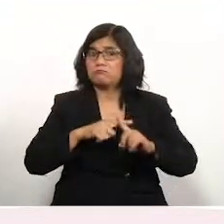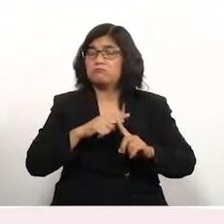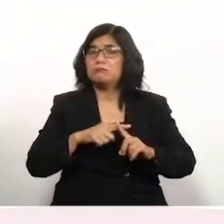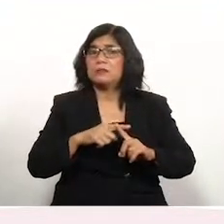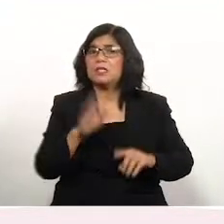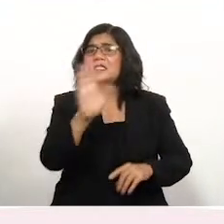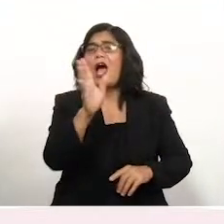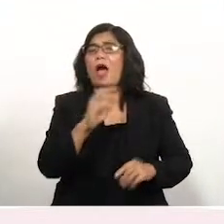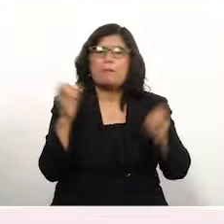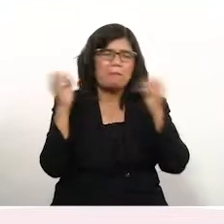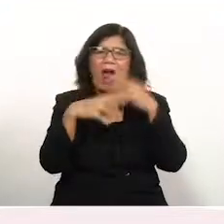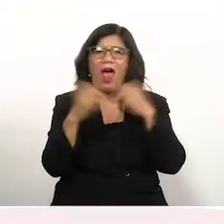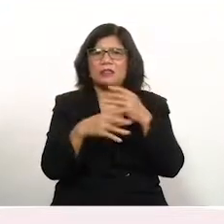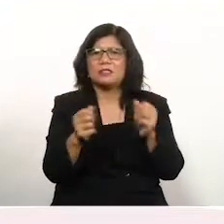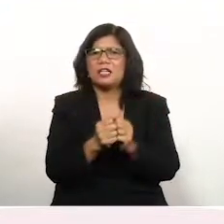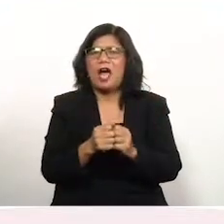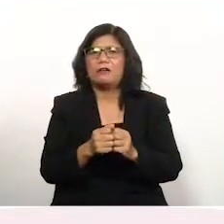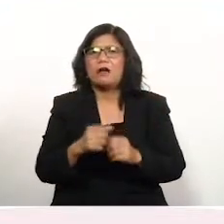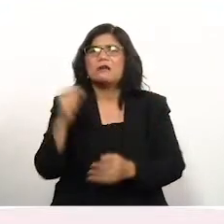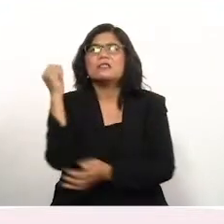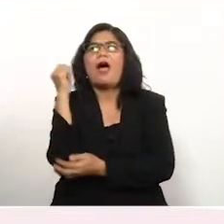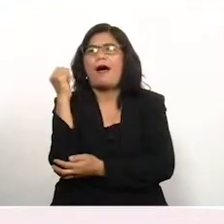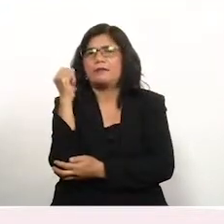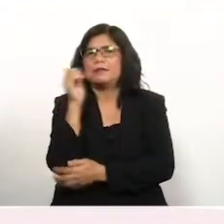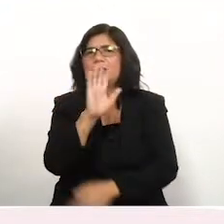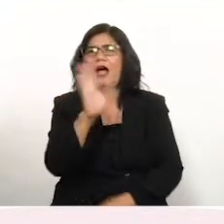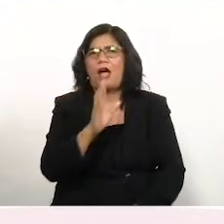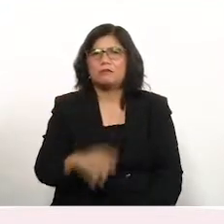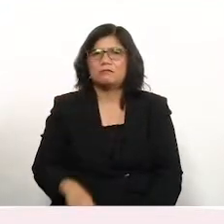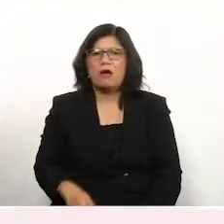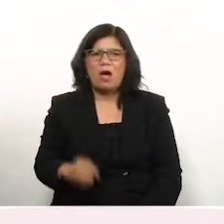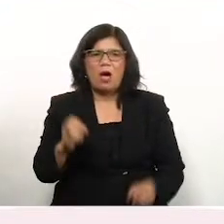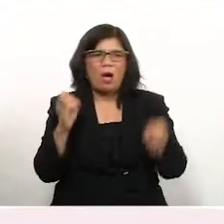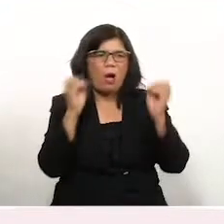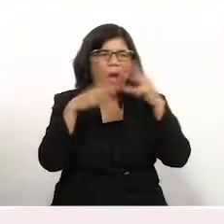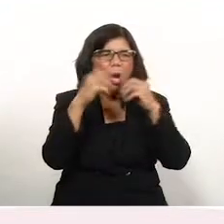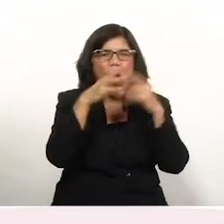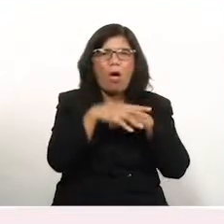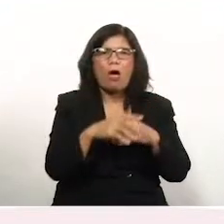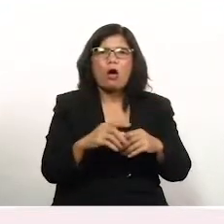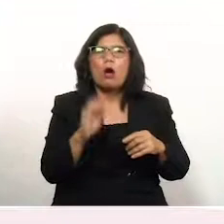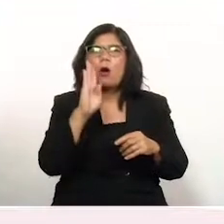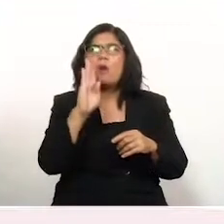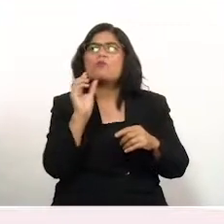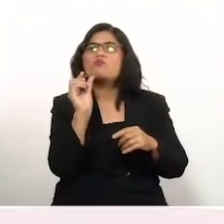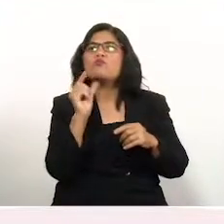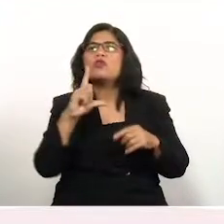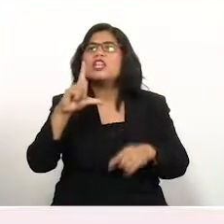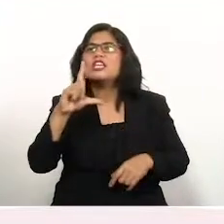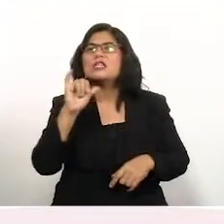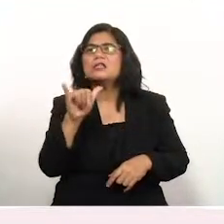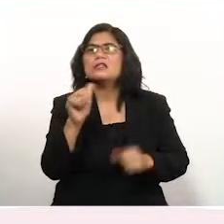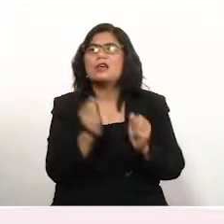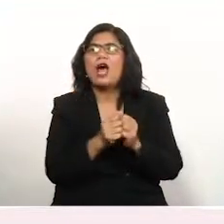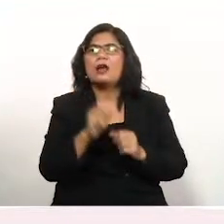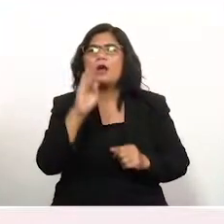hai hai Hai atau caci maki dengan caci maki Bully dengan bully wow